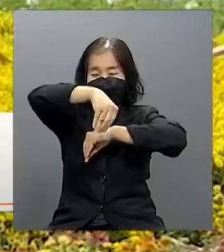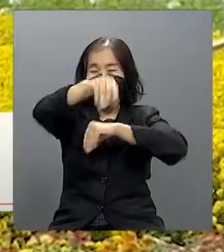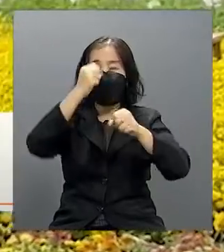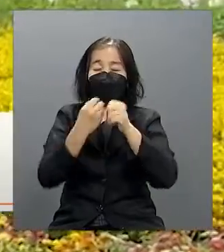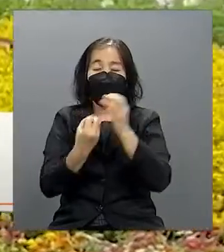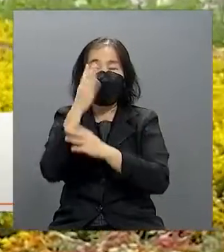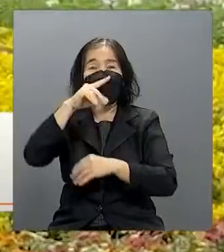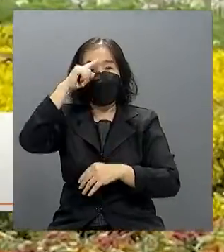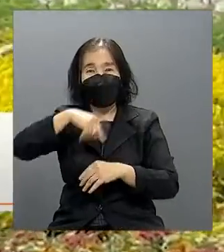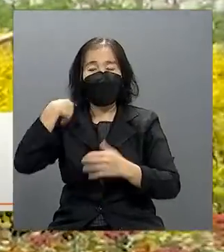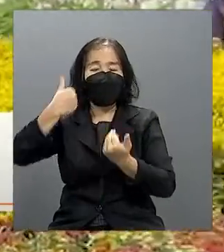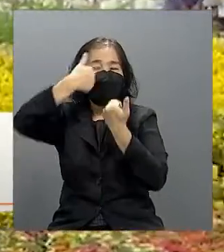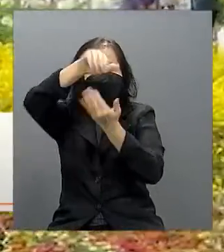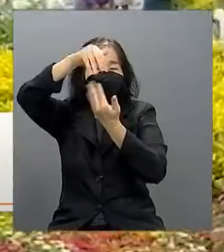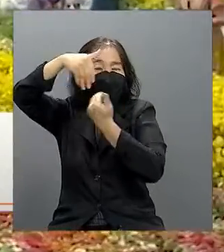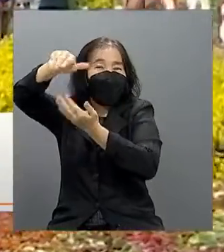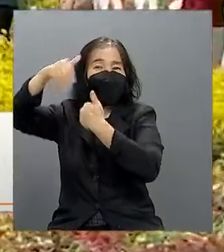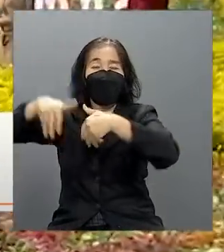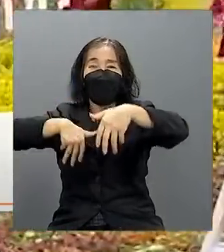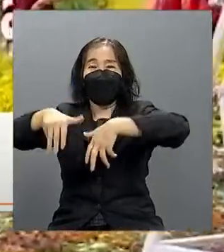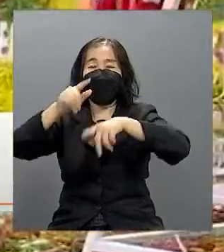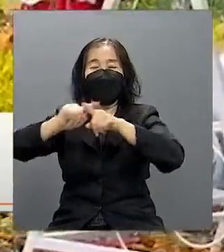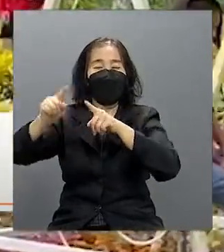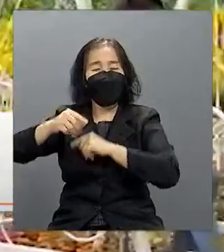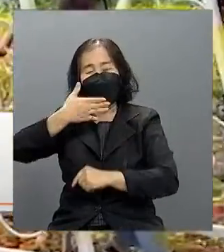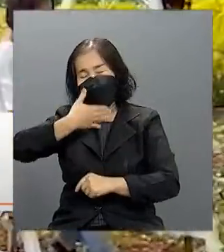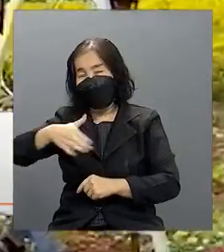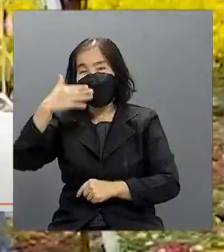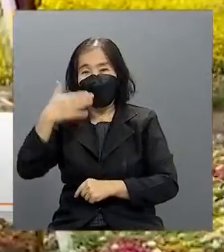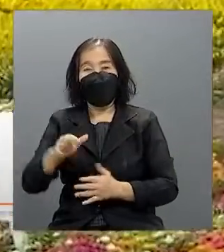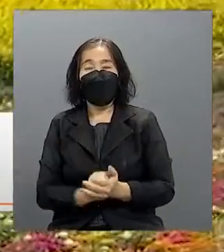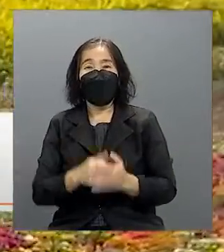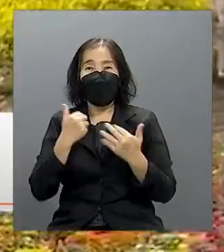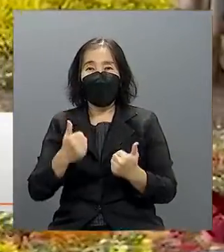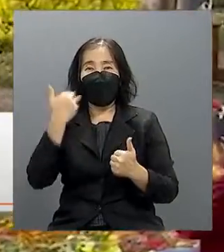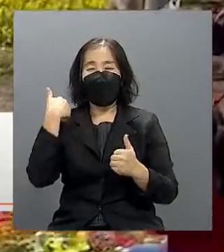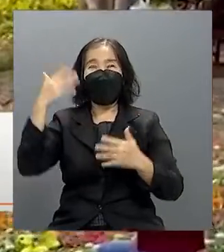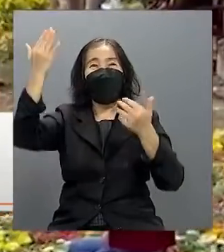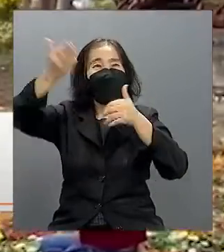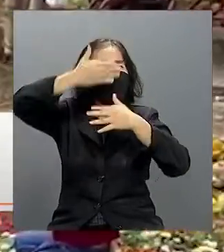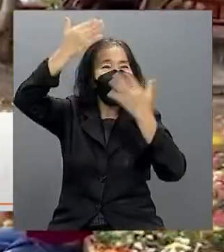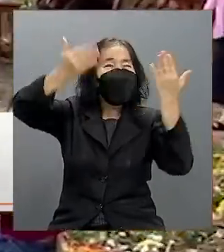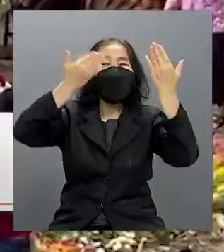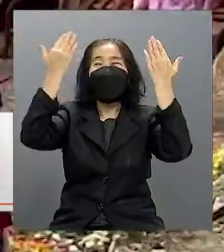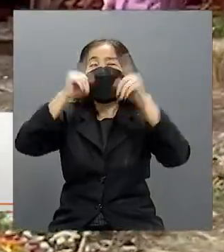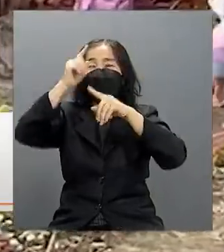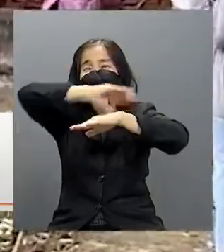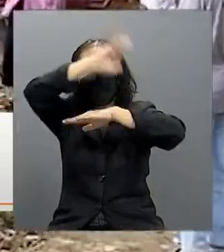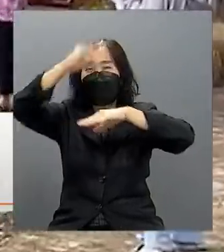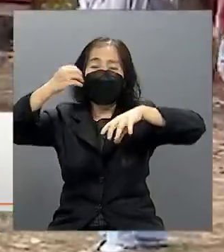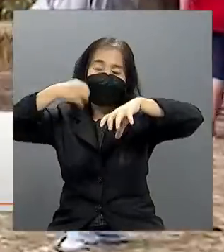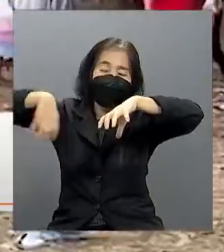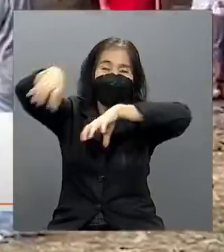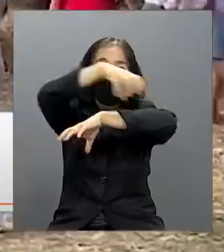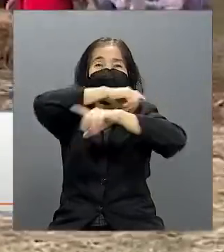ายได้ให้กับชุมชนมาอย่างยาวนานค่ะแล้วเนื่องจากมีทิวทัศน์เป็นเทือกเขาโอบล้อมด้วยหมู่บ้านตรงนี้ก็เลยกลายเป็นแหล่งท่องเ